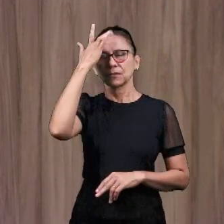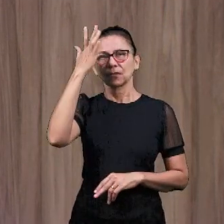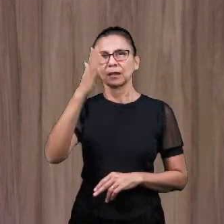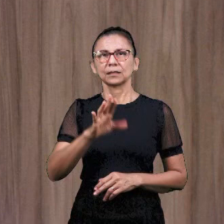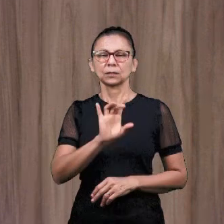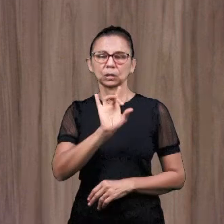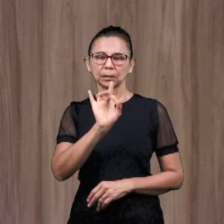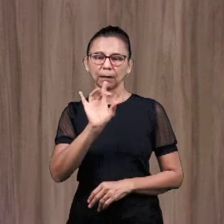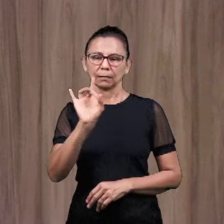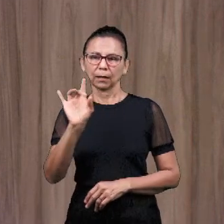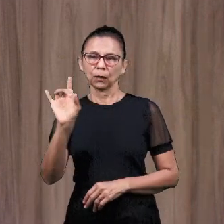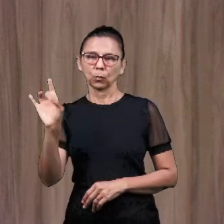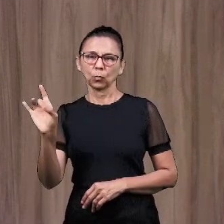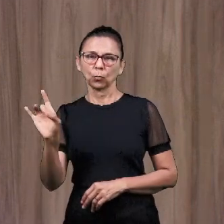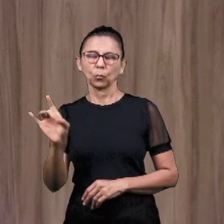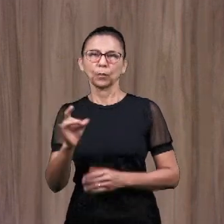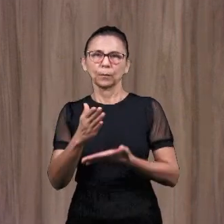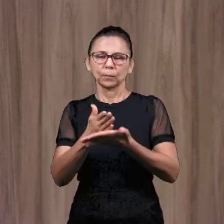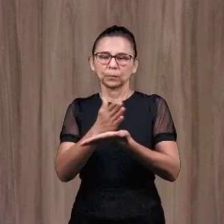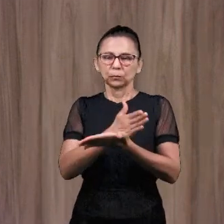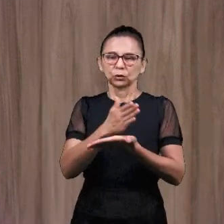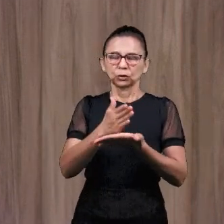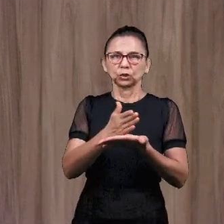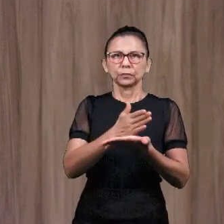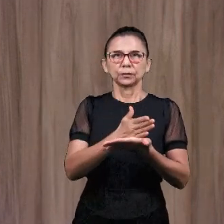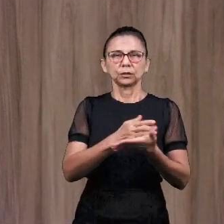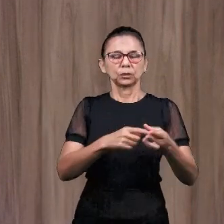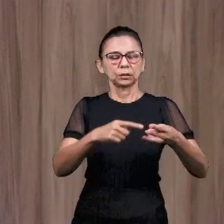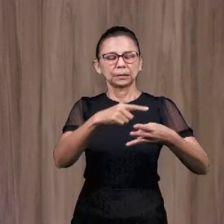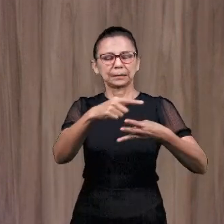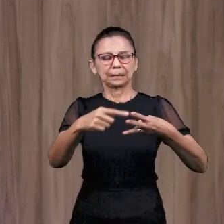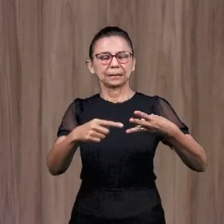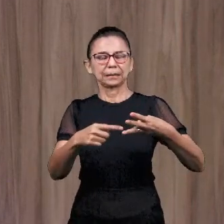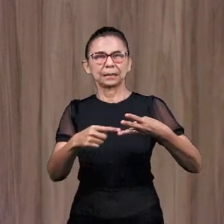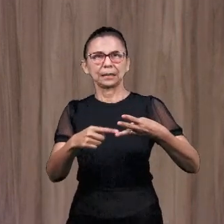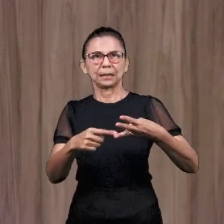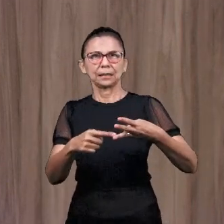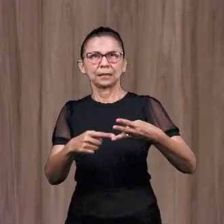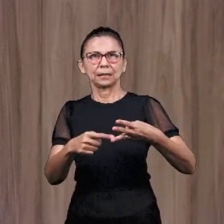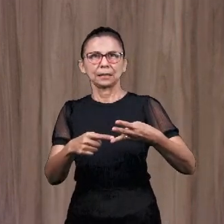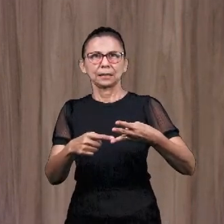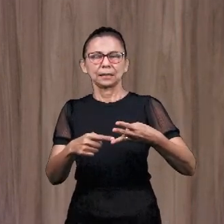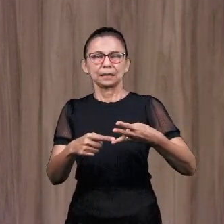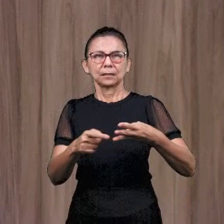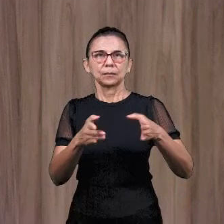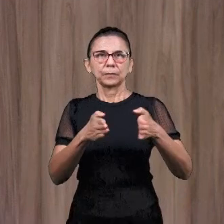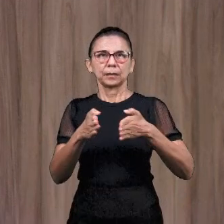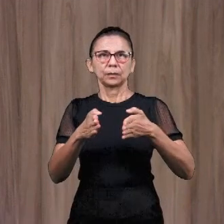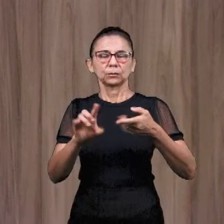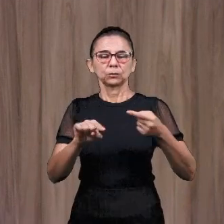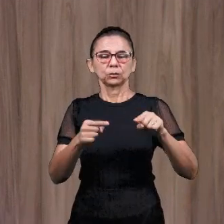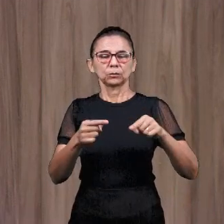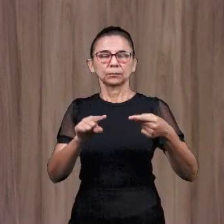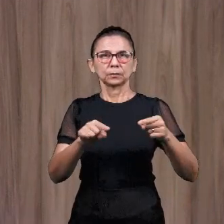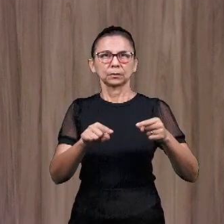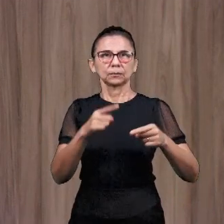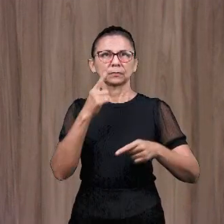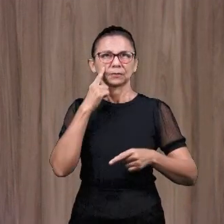par partie. Nous allons diviser en 3 phrases musicales. Amen. Donc, nous allons faire cette première phrase.